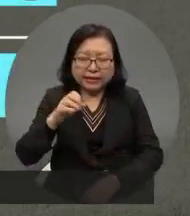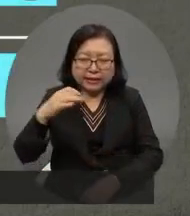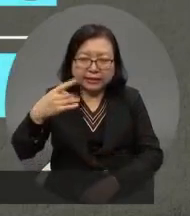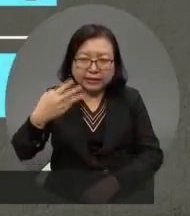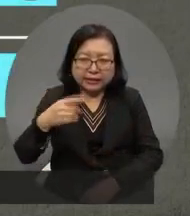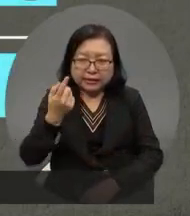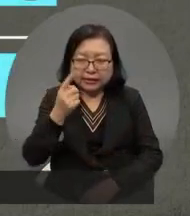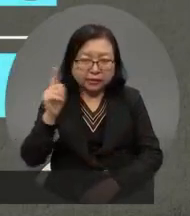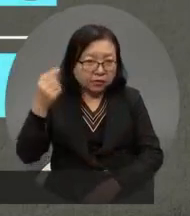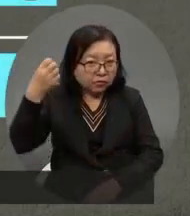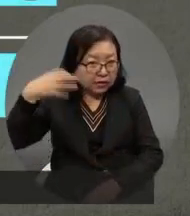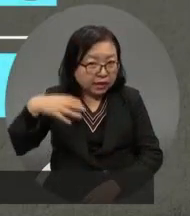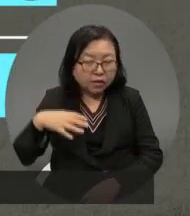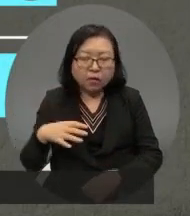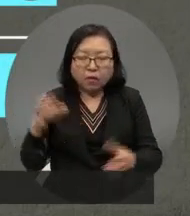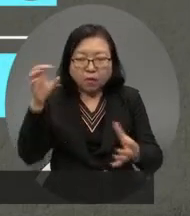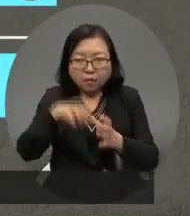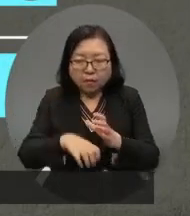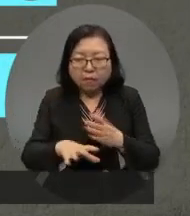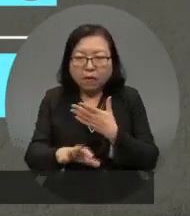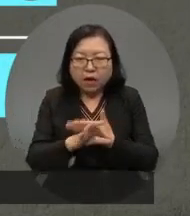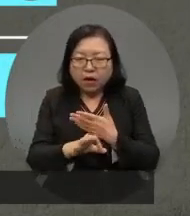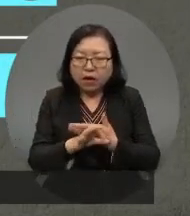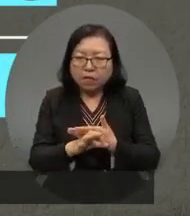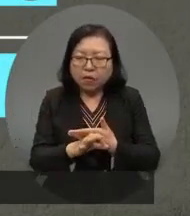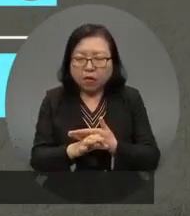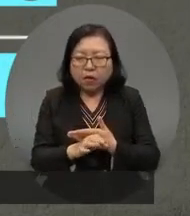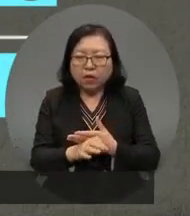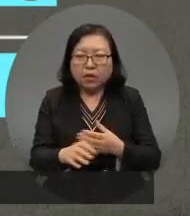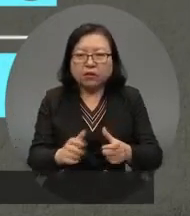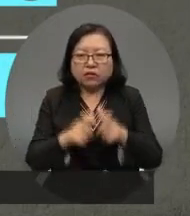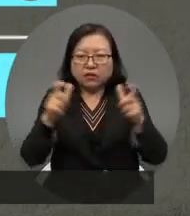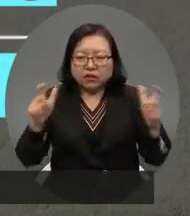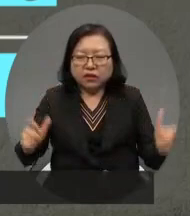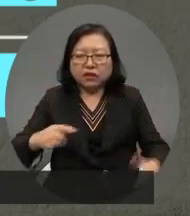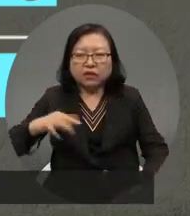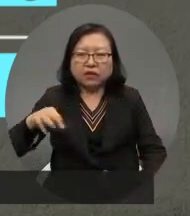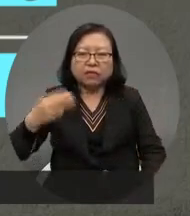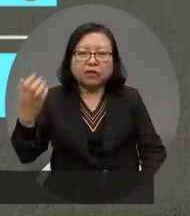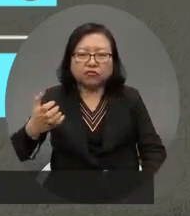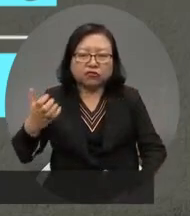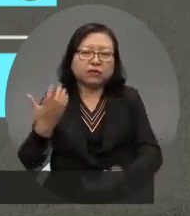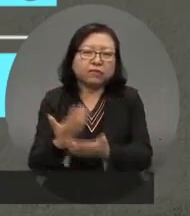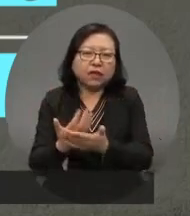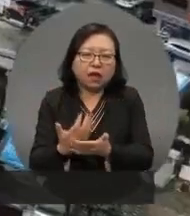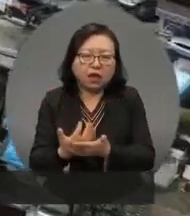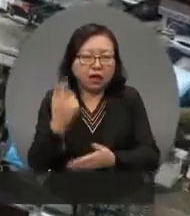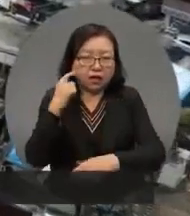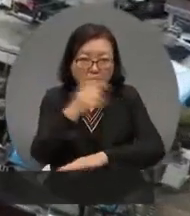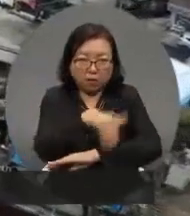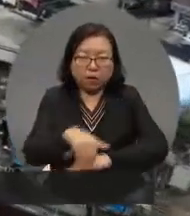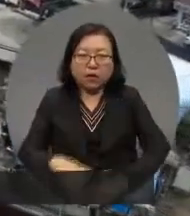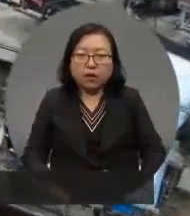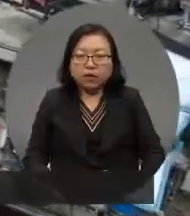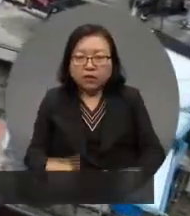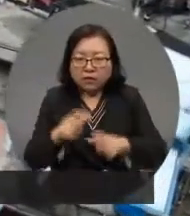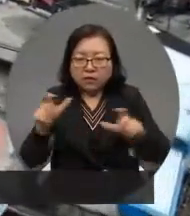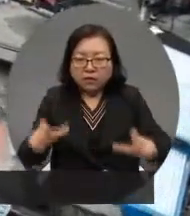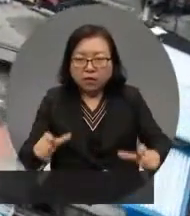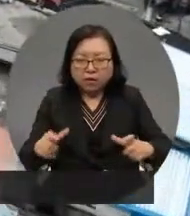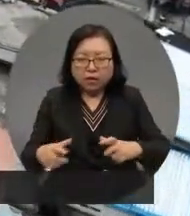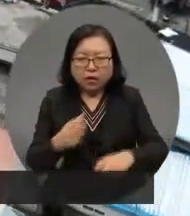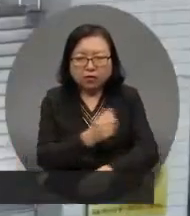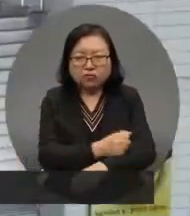포함해 89명인 의대 정원을 390명으로 늘려달라고 요청할 예정입니다. 지역 의료에 기여한